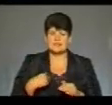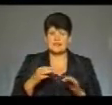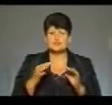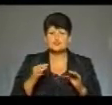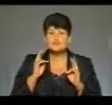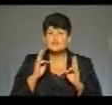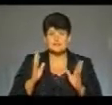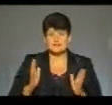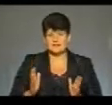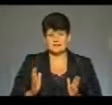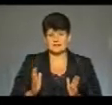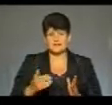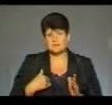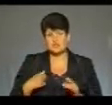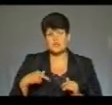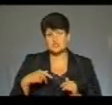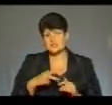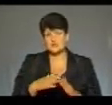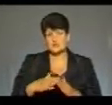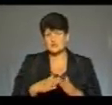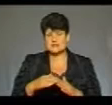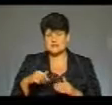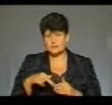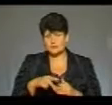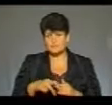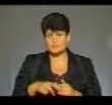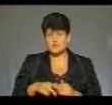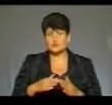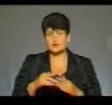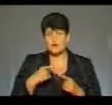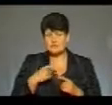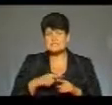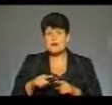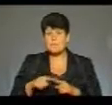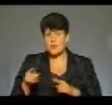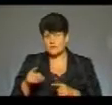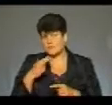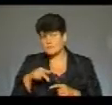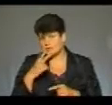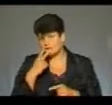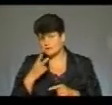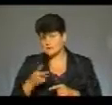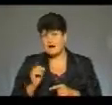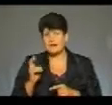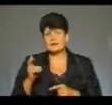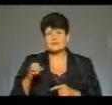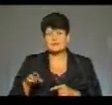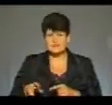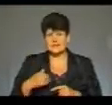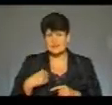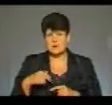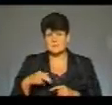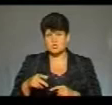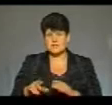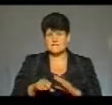не знала. Ми йшли з сусідкою, сусідка мені говорила за морку. Вона зайшла, подивилася і каже, акція. Ну і я пішла